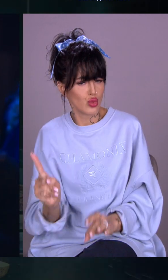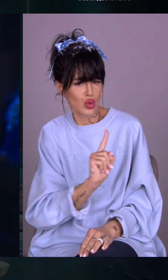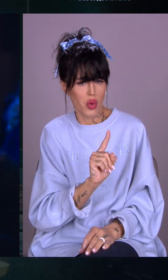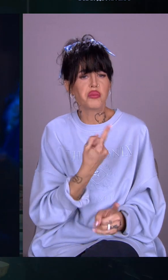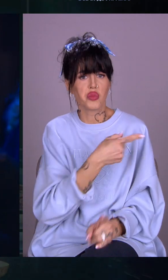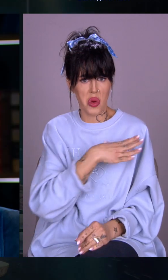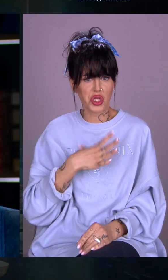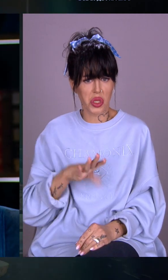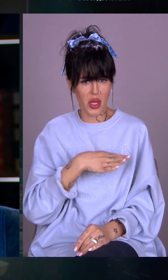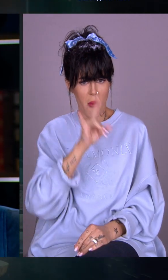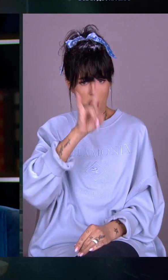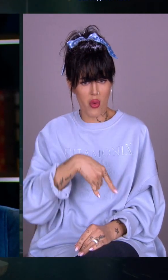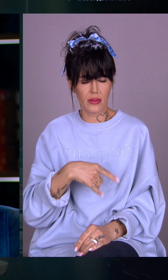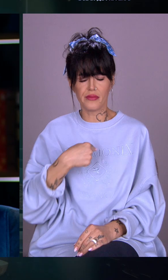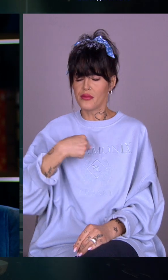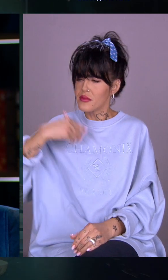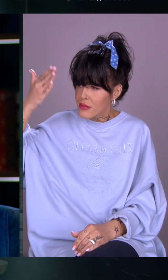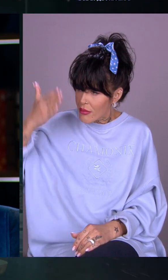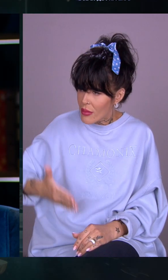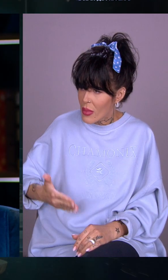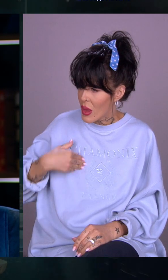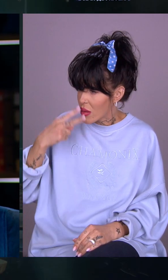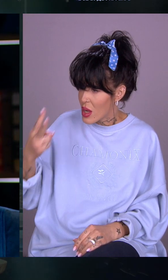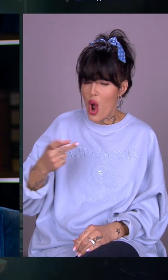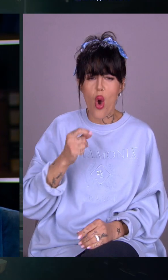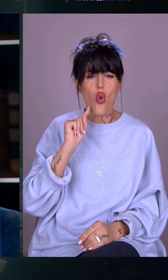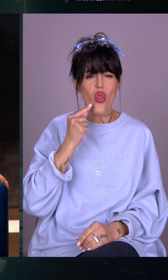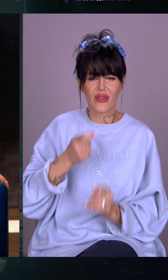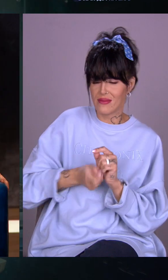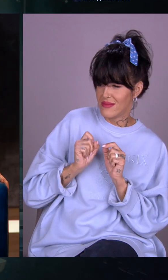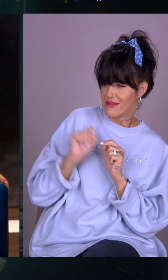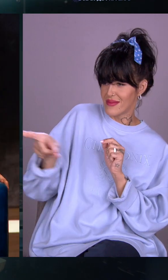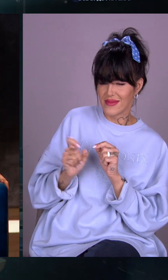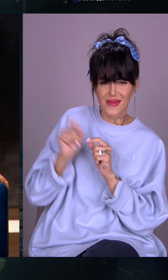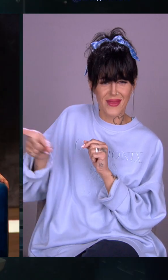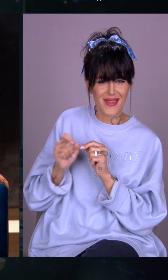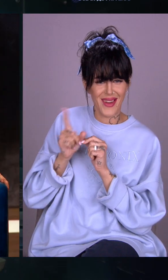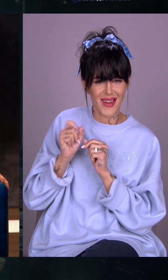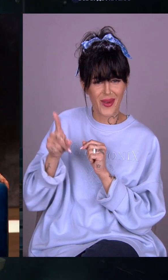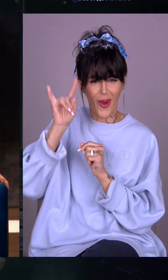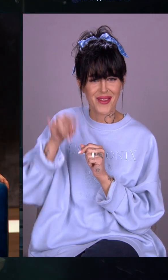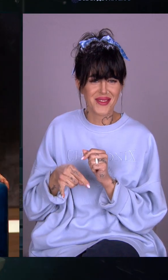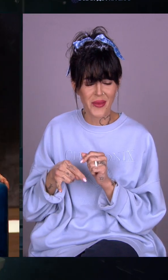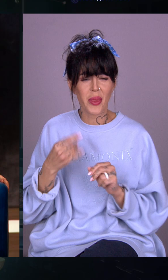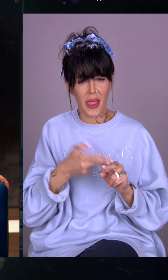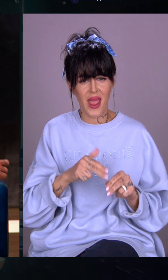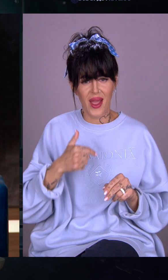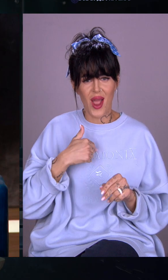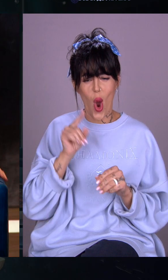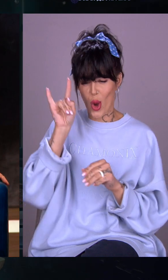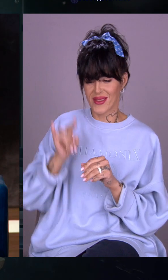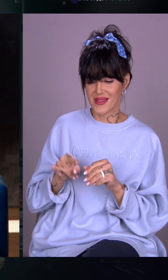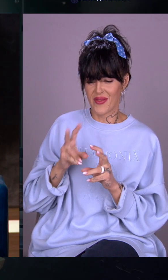вона кошка відкрила? Я, коротше, відкриваю у себе і починаю, коротше, закидувати конфети. Ну, типу, у мене гора тут лежить, я так, типу, через окно, так,